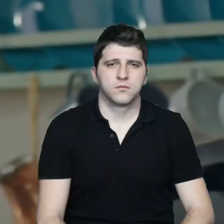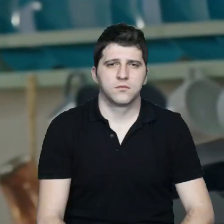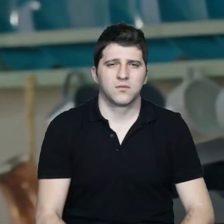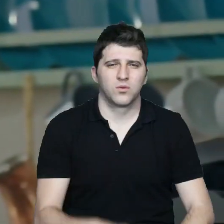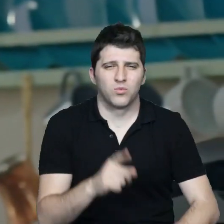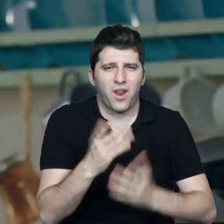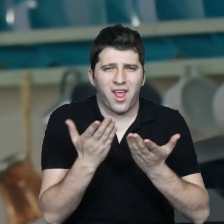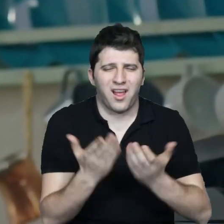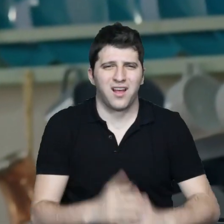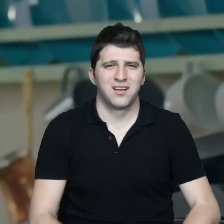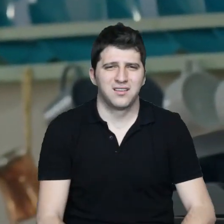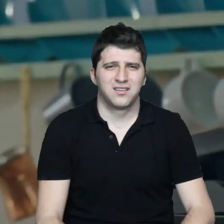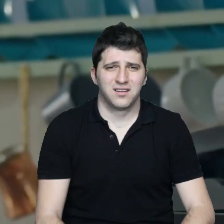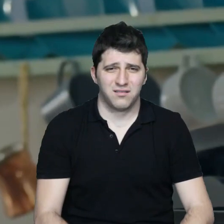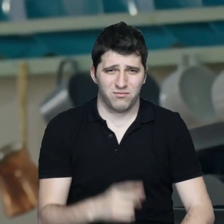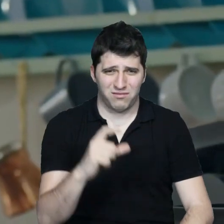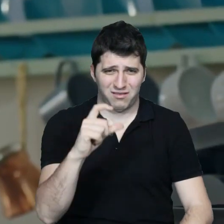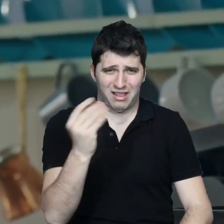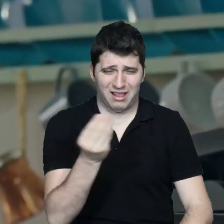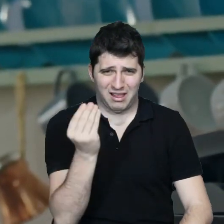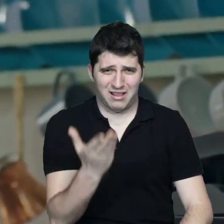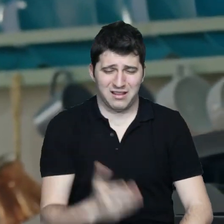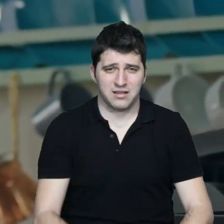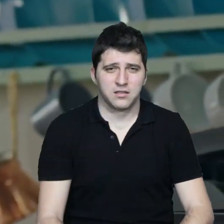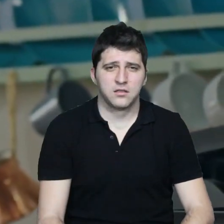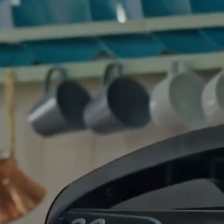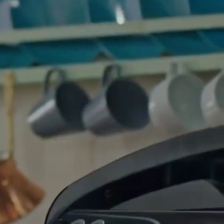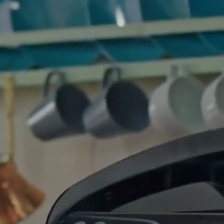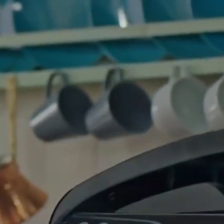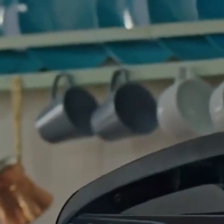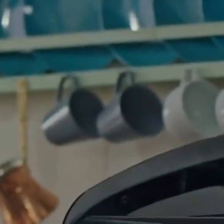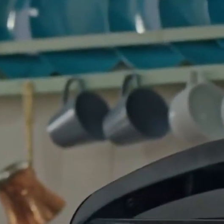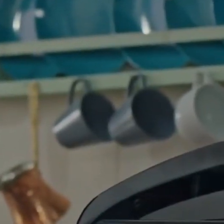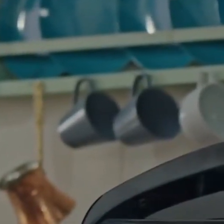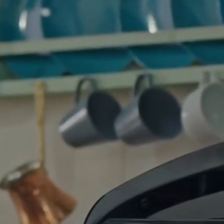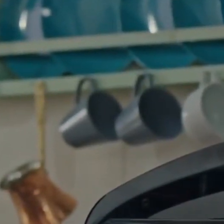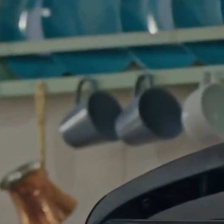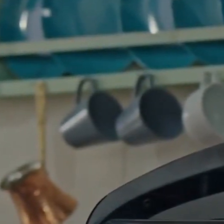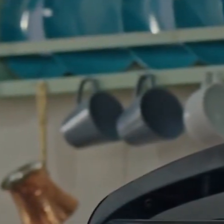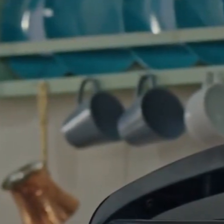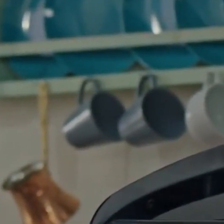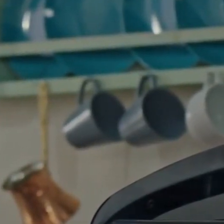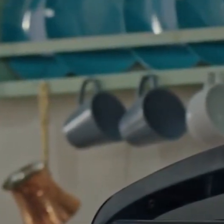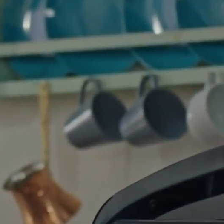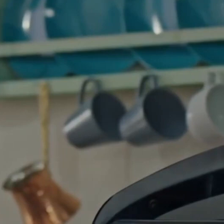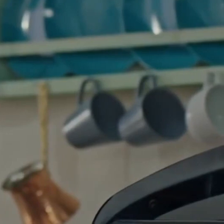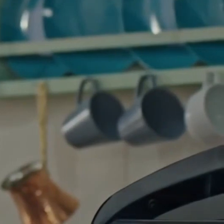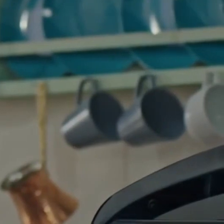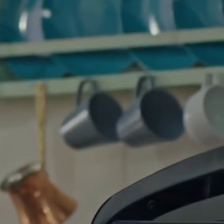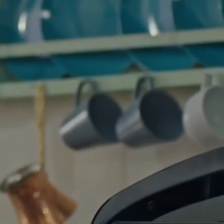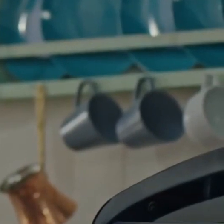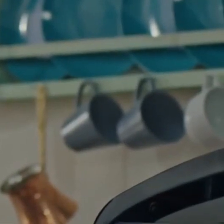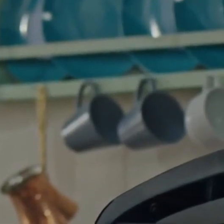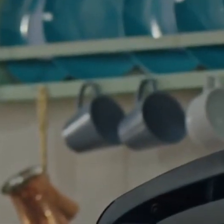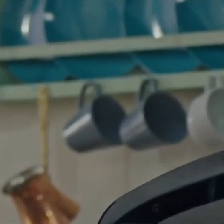Bu ne ya? Bu kadarcık mı bu? Elinde orta boy bir fincan. Kahveyi üfleyerek yudumlarken temkinli.